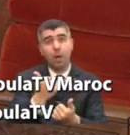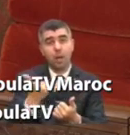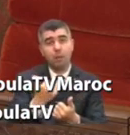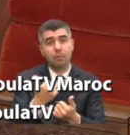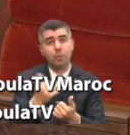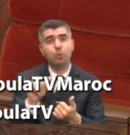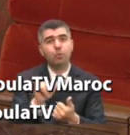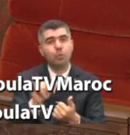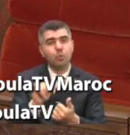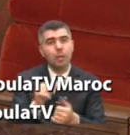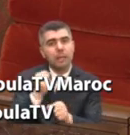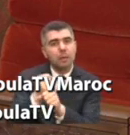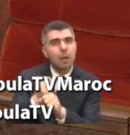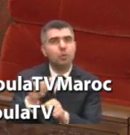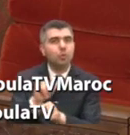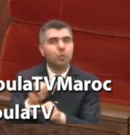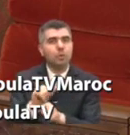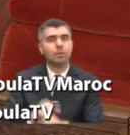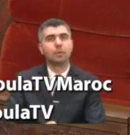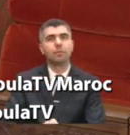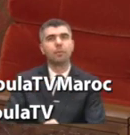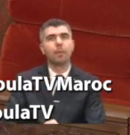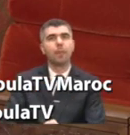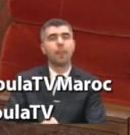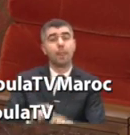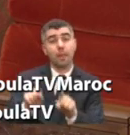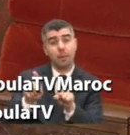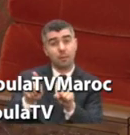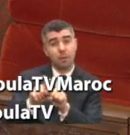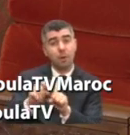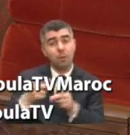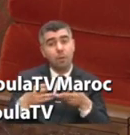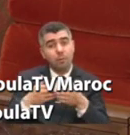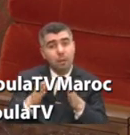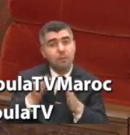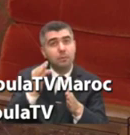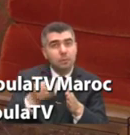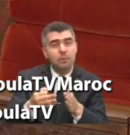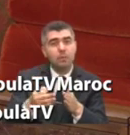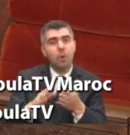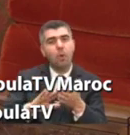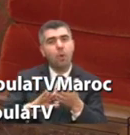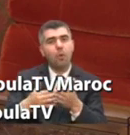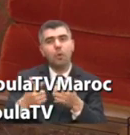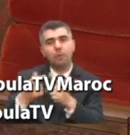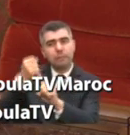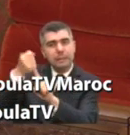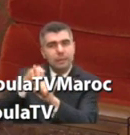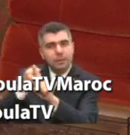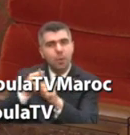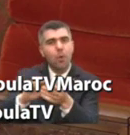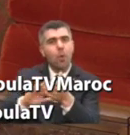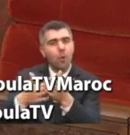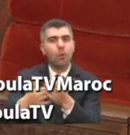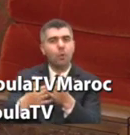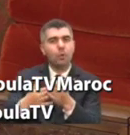سنقوم بذلك؟ إذا لم نقوم بإطلاق الإمكانيات والجهد ديال كل المتدخلين